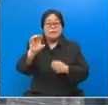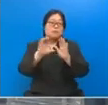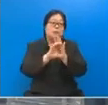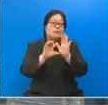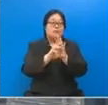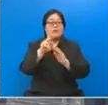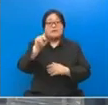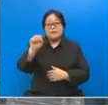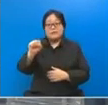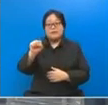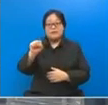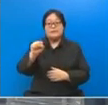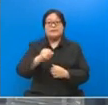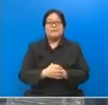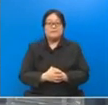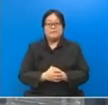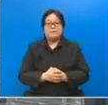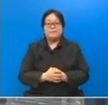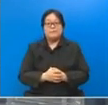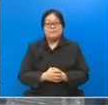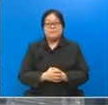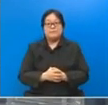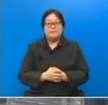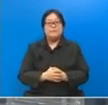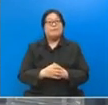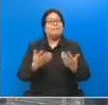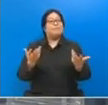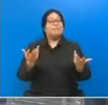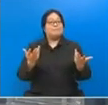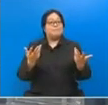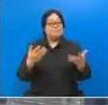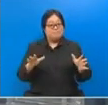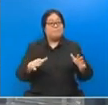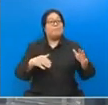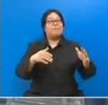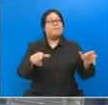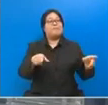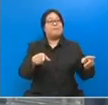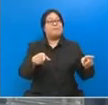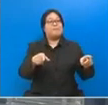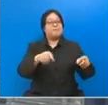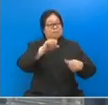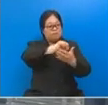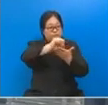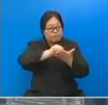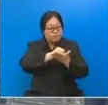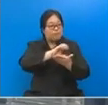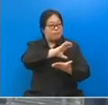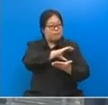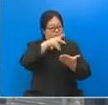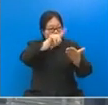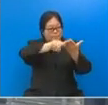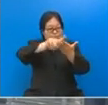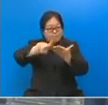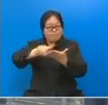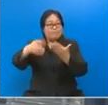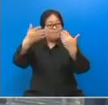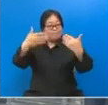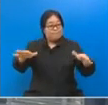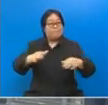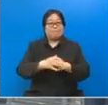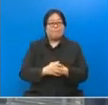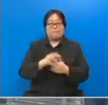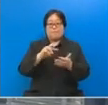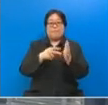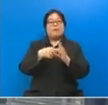kesya yang lebih hai yang telah diambil lagi jalankan aplikasi akan oleh pihak polis pihak polis